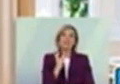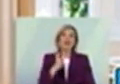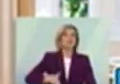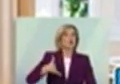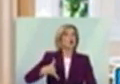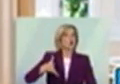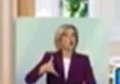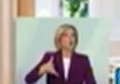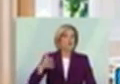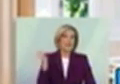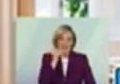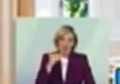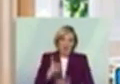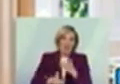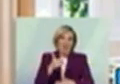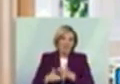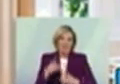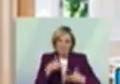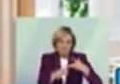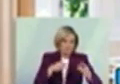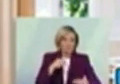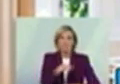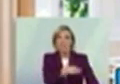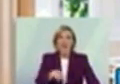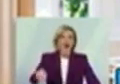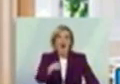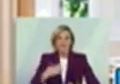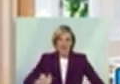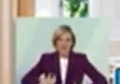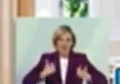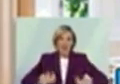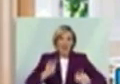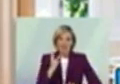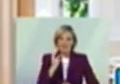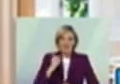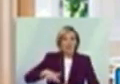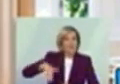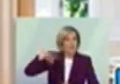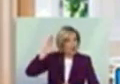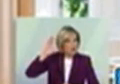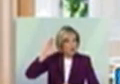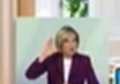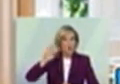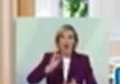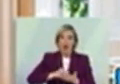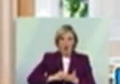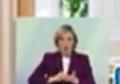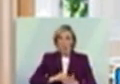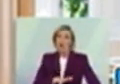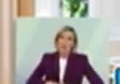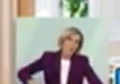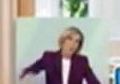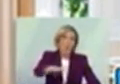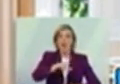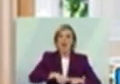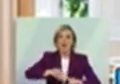Κοντογιώργη, τον διευθυντή του γραφείου τύπου του, τον Δημήτρη τον Τσιόδρα, την Σοφία Ζαχαράκη που είναι υπουργός